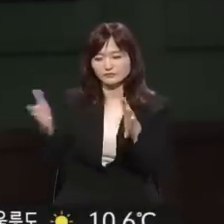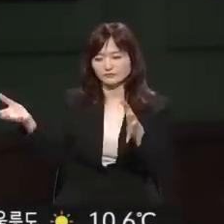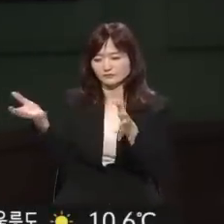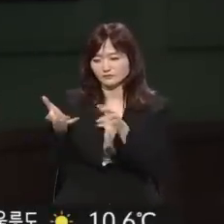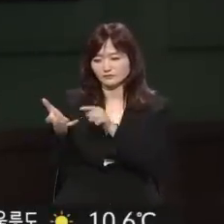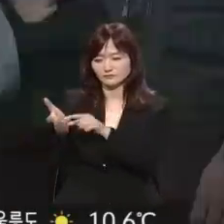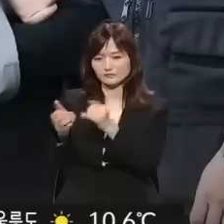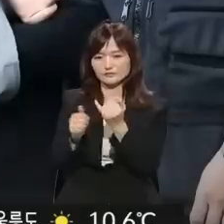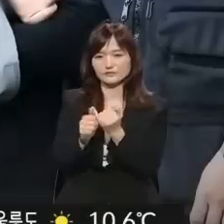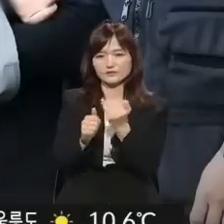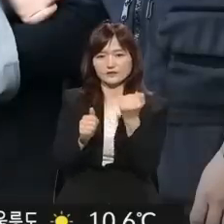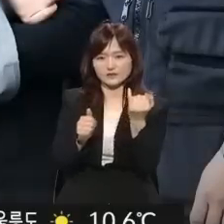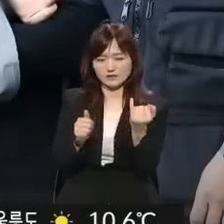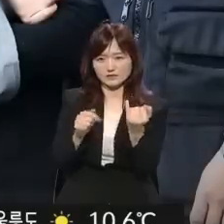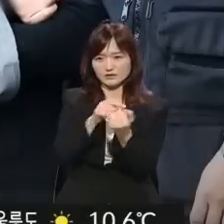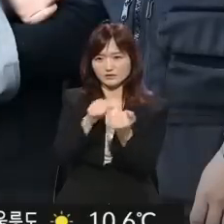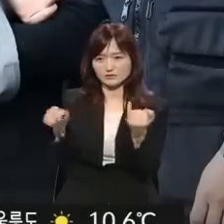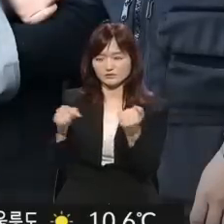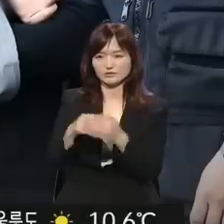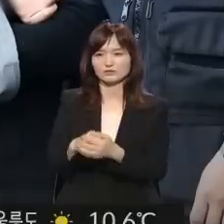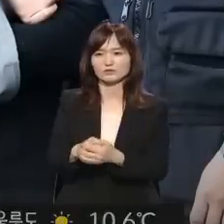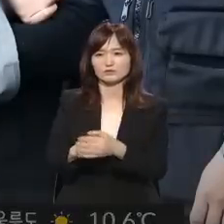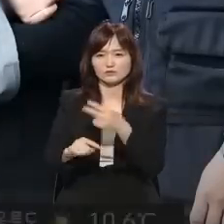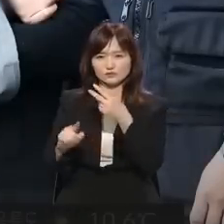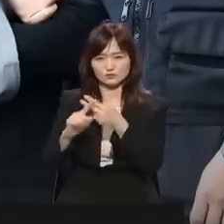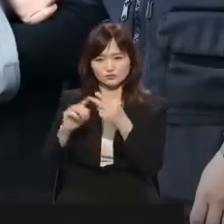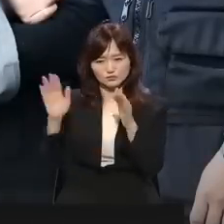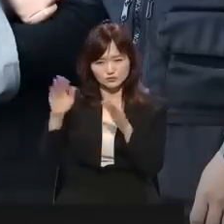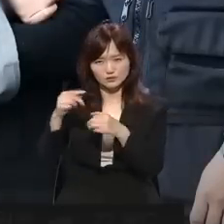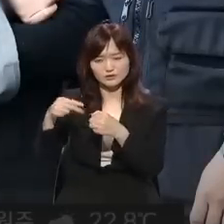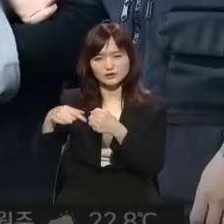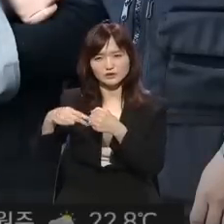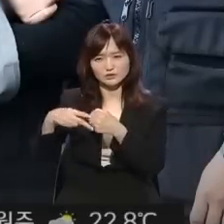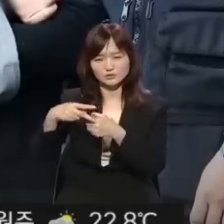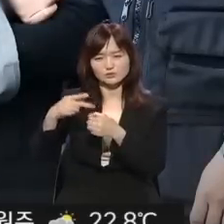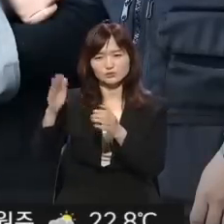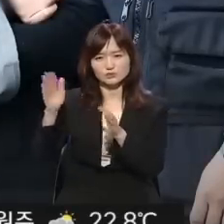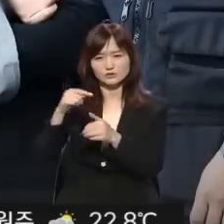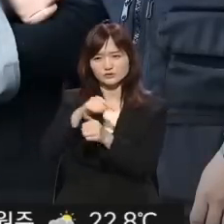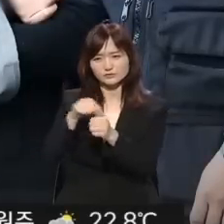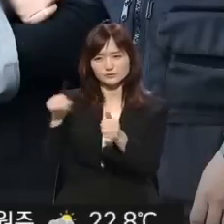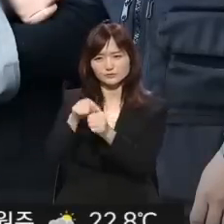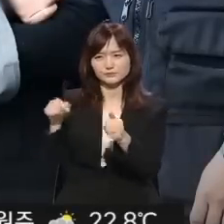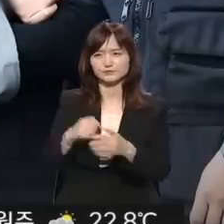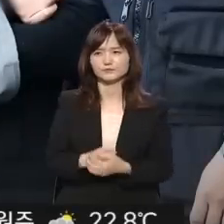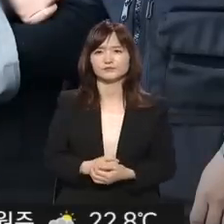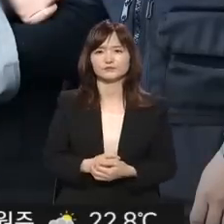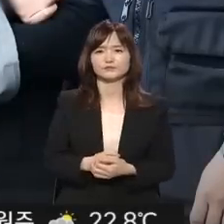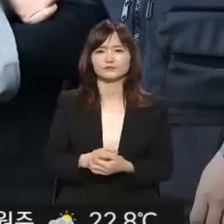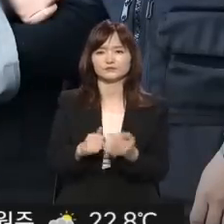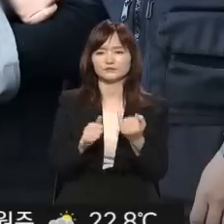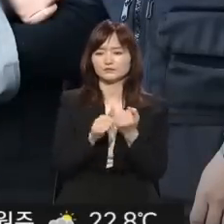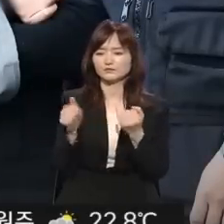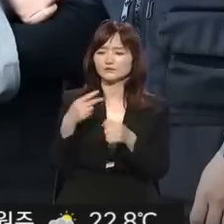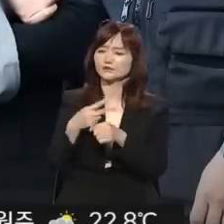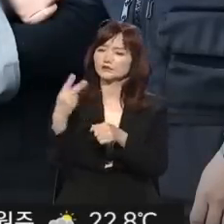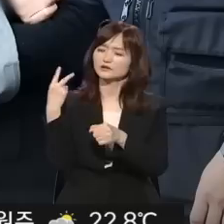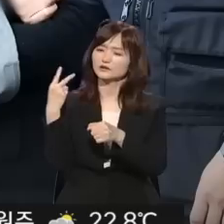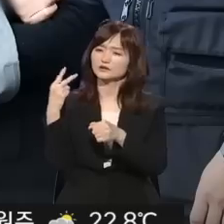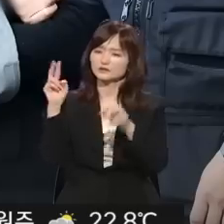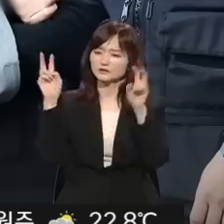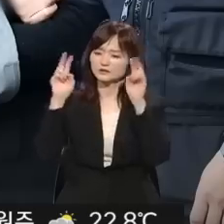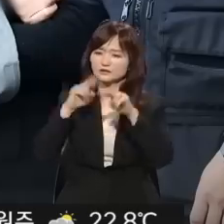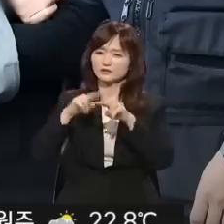아내와이 중학생 초등학생인 두 아들을 살해한 혐의를 받고 있습니다이 남성은 2년쯤 전에 회사를 그만둔 뒤에 별다른 직업